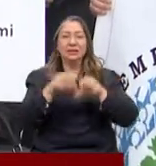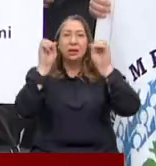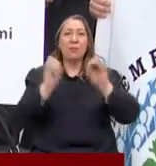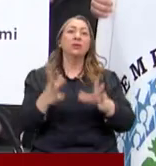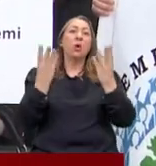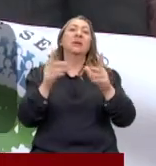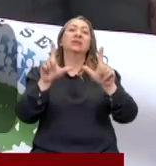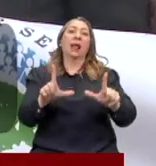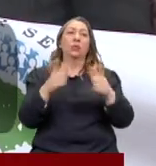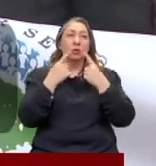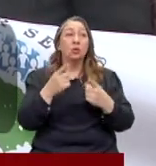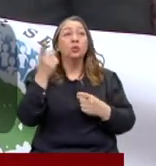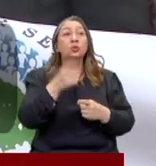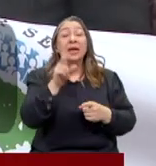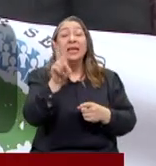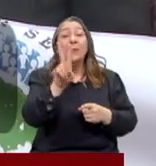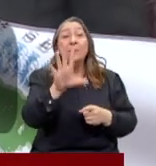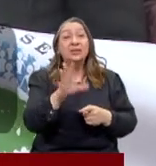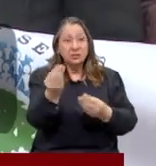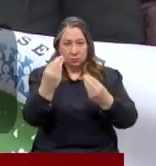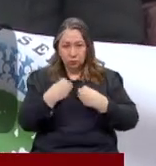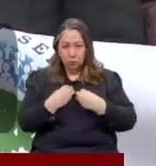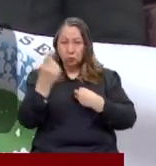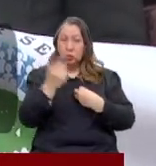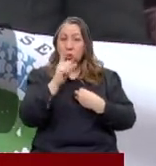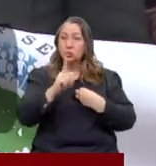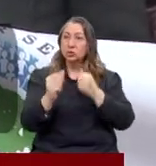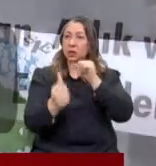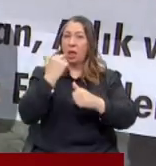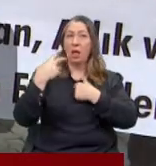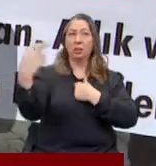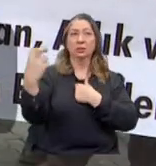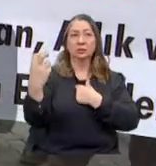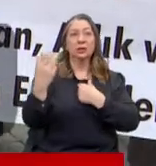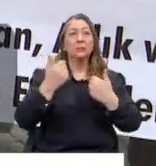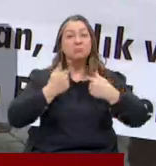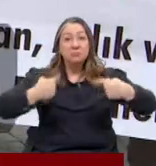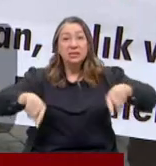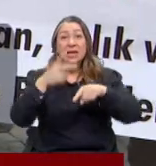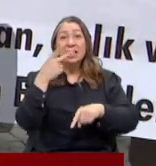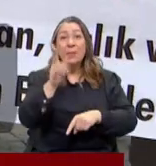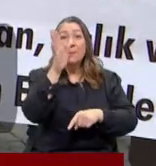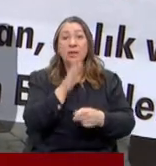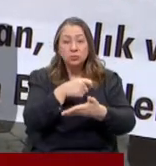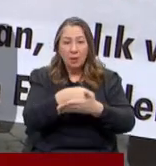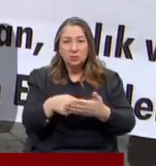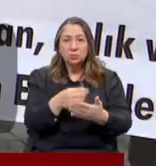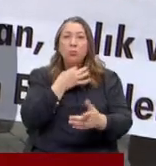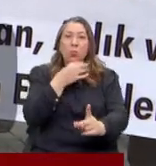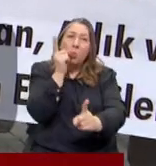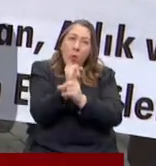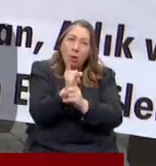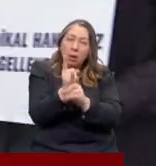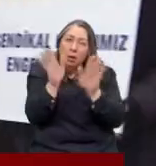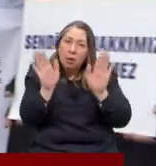olmak gerekir diyorum. %25 verip %100 geri aldınız. Bizleri 2500 lira maaşa